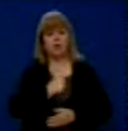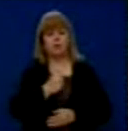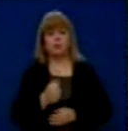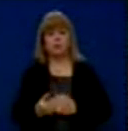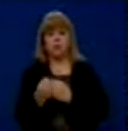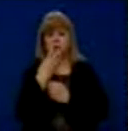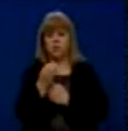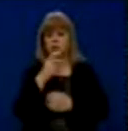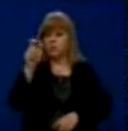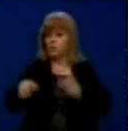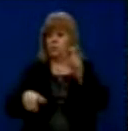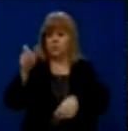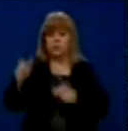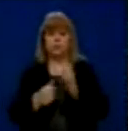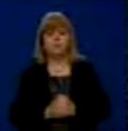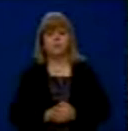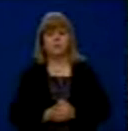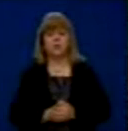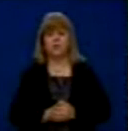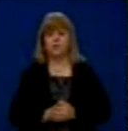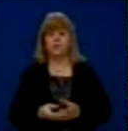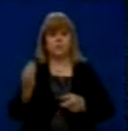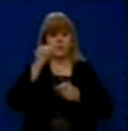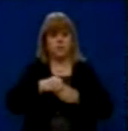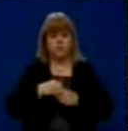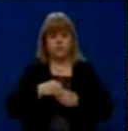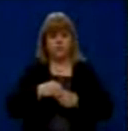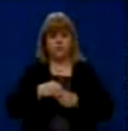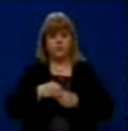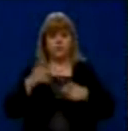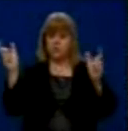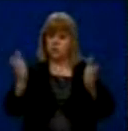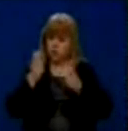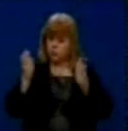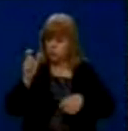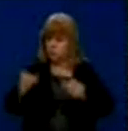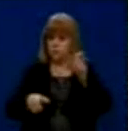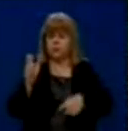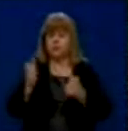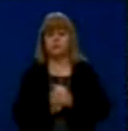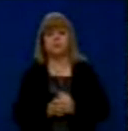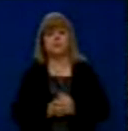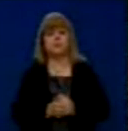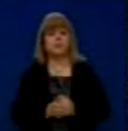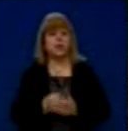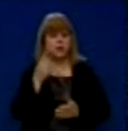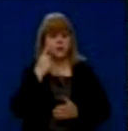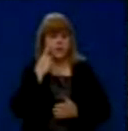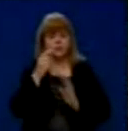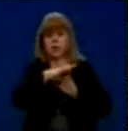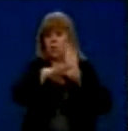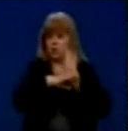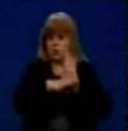të publikut, përfshirë shoqërinë civile në punë të kuvendit, inicimin dhe shqyrtimin e legislacionit